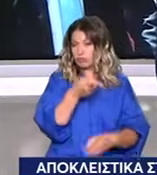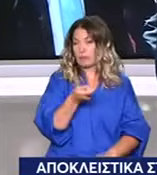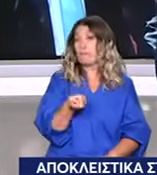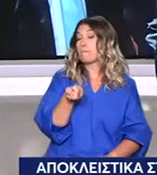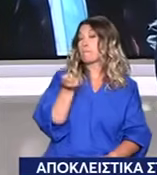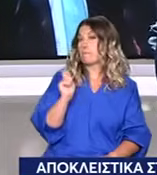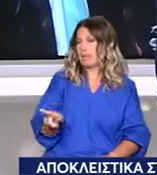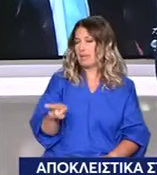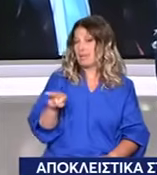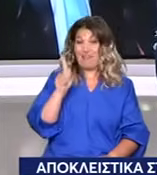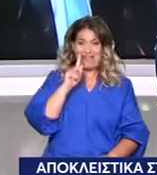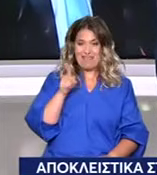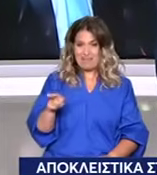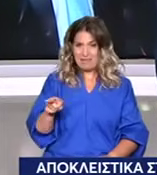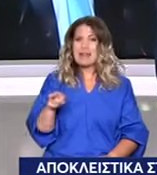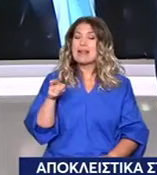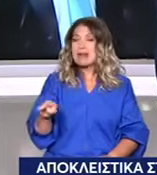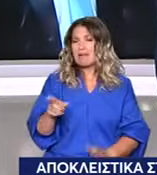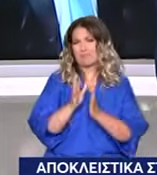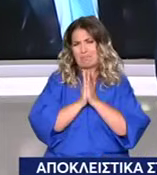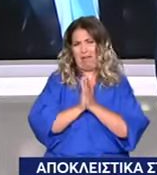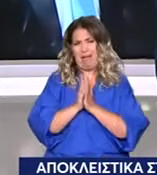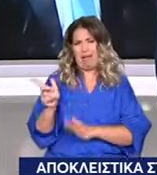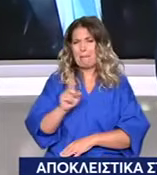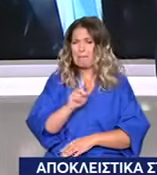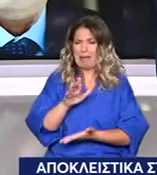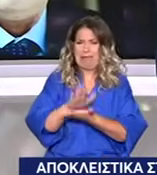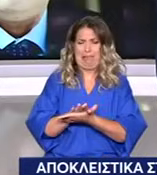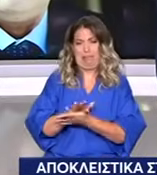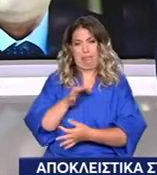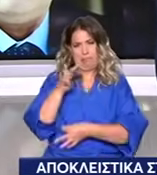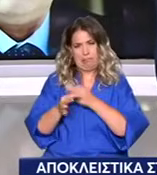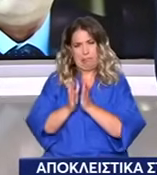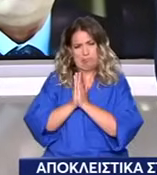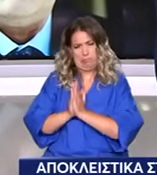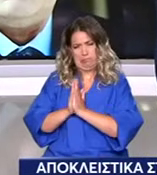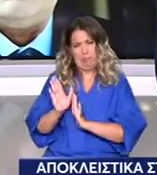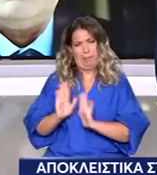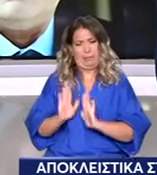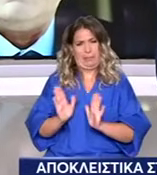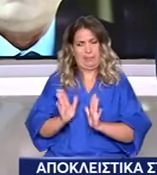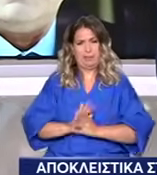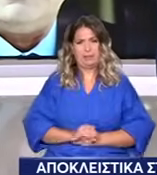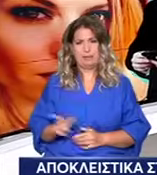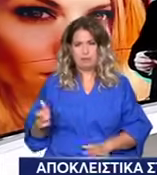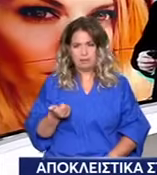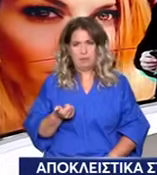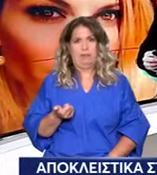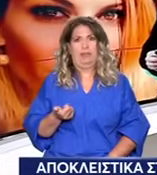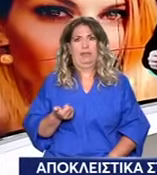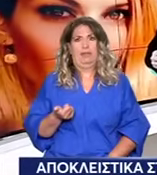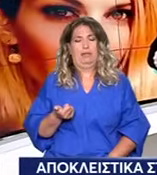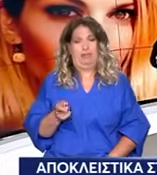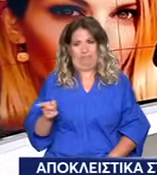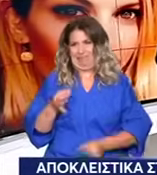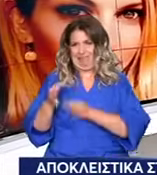στην ίδια και της έλεγε να μην καταθέσει. Λέει, εξηγεί και το λόγο που εκείνη την ημέρα τρόμαξε τόσο πολύ όταν τον είδε να πηγαίνει στο